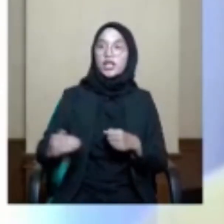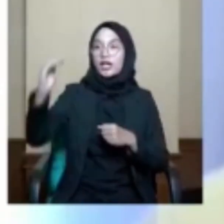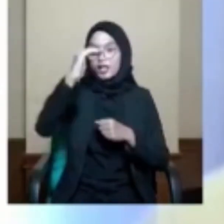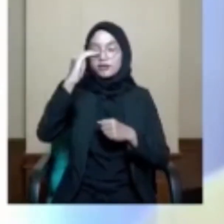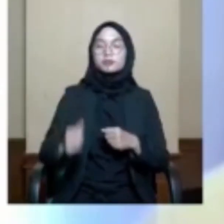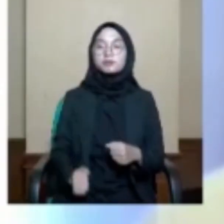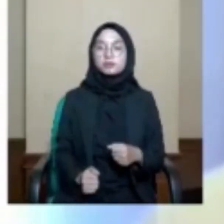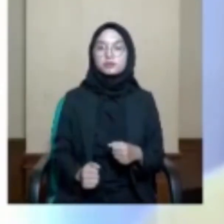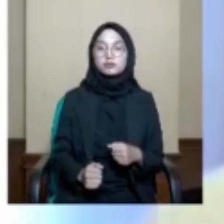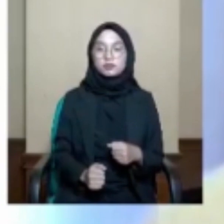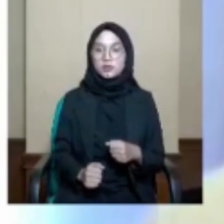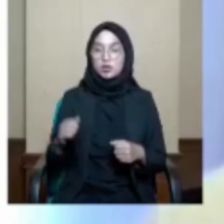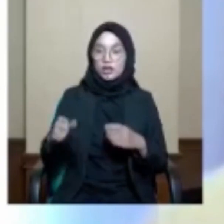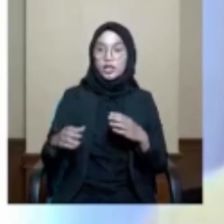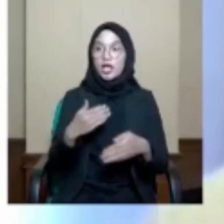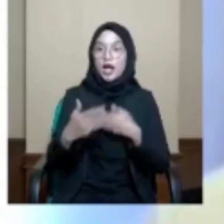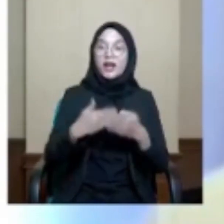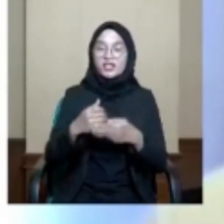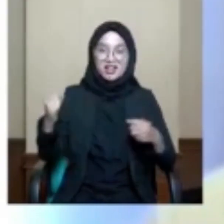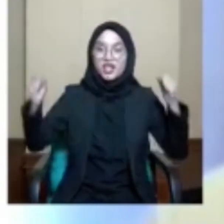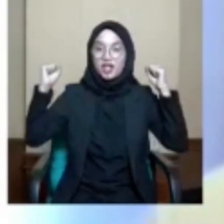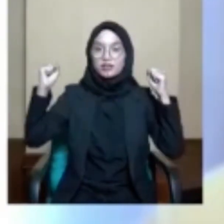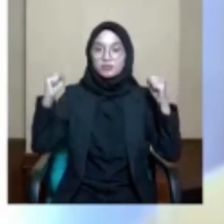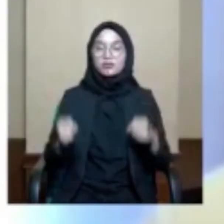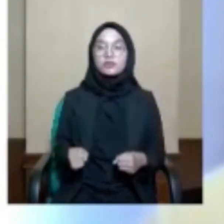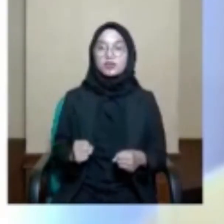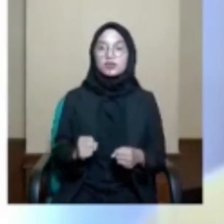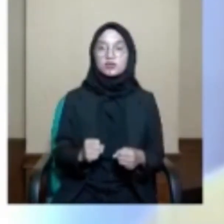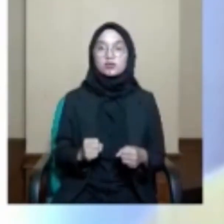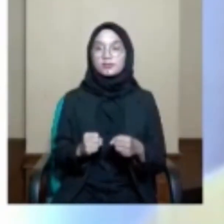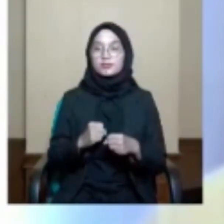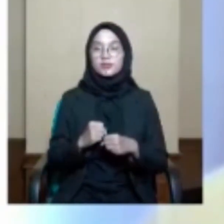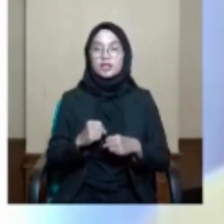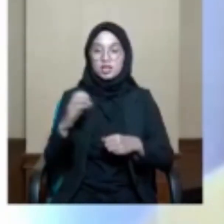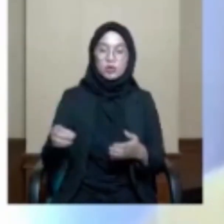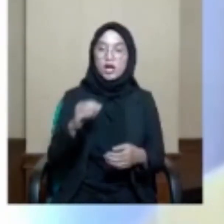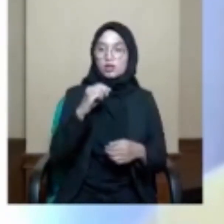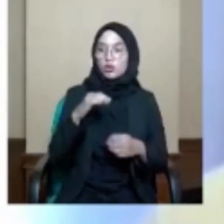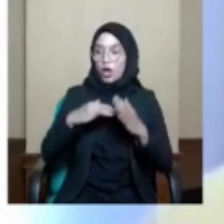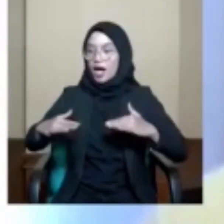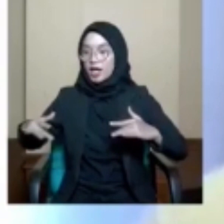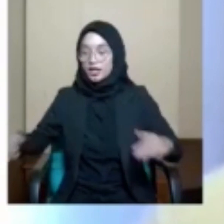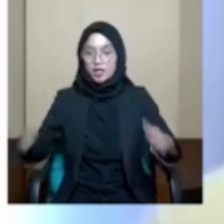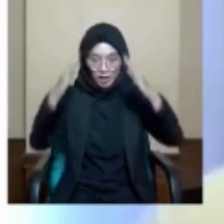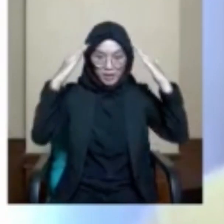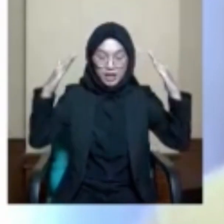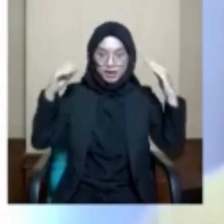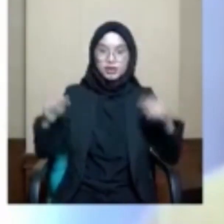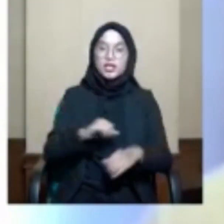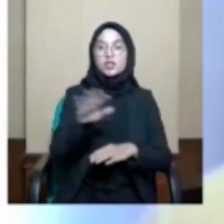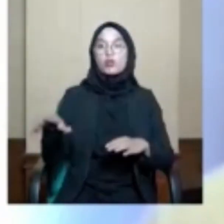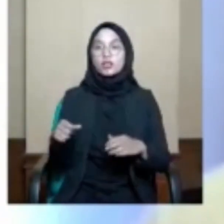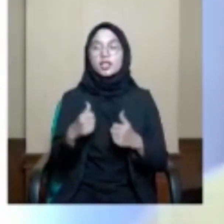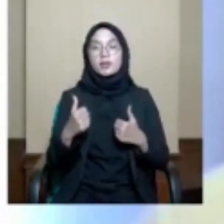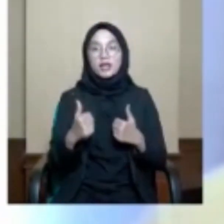yaitu penerjemah bahasa isyarat. Revitalisasi irigasi untuk menjamin pasokan air, petani, dan ketersediaan pupuk serta